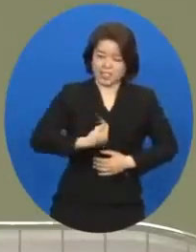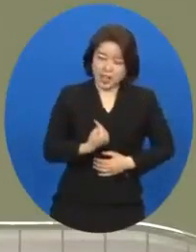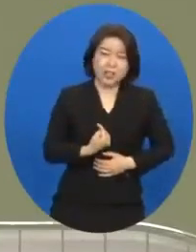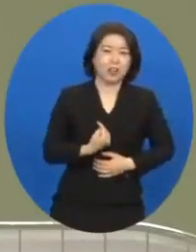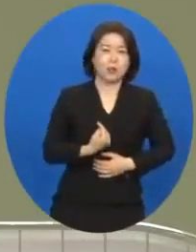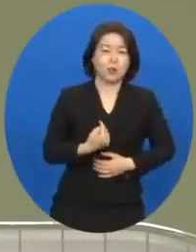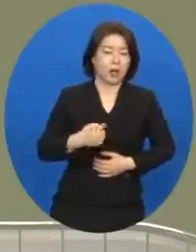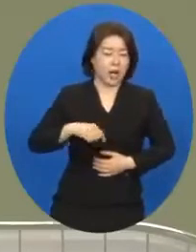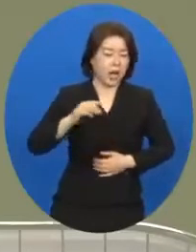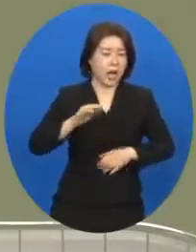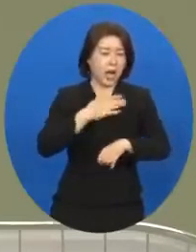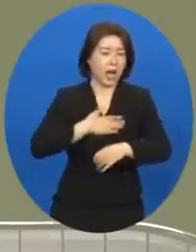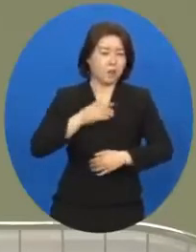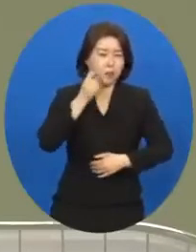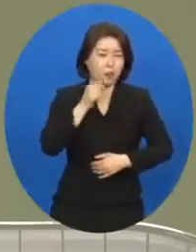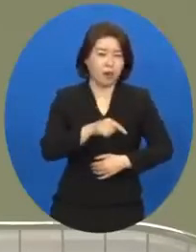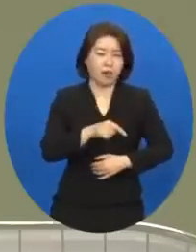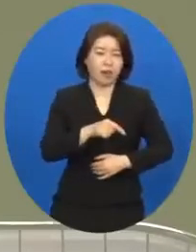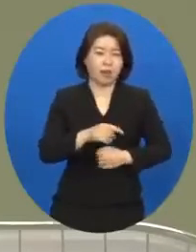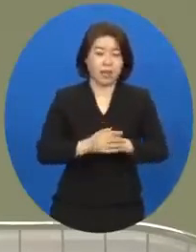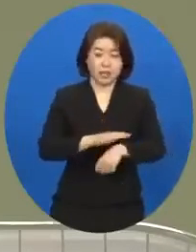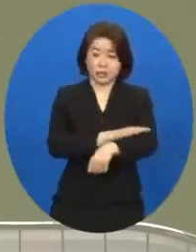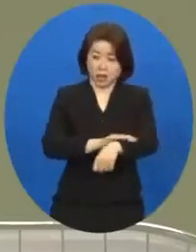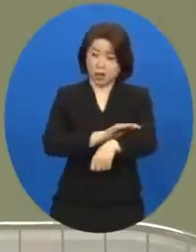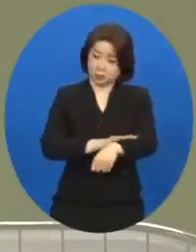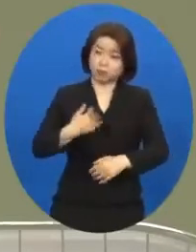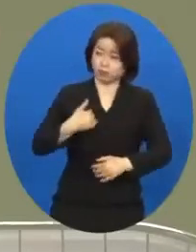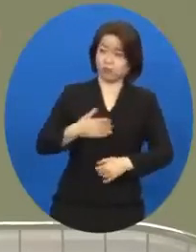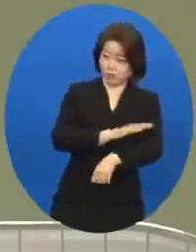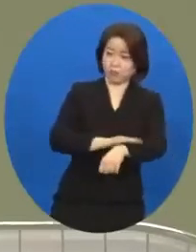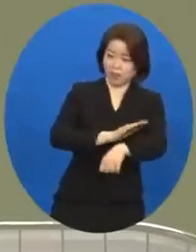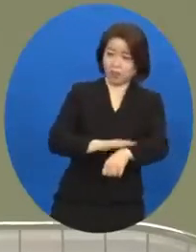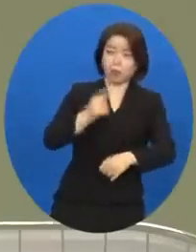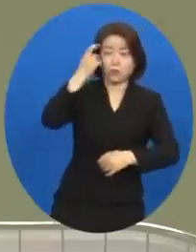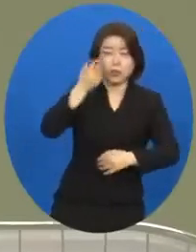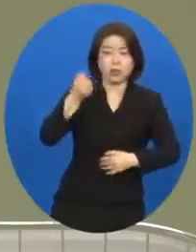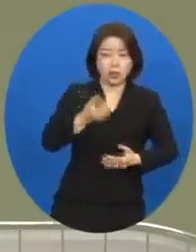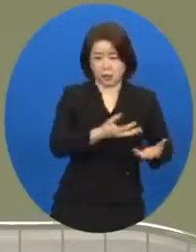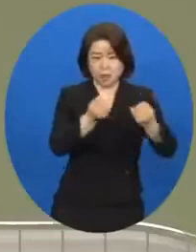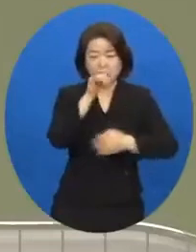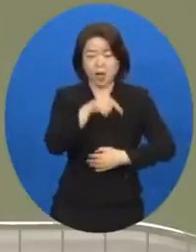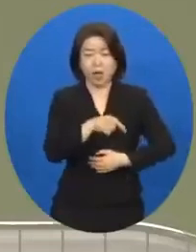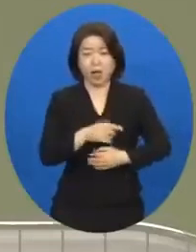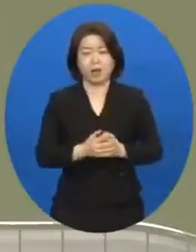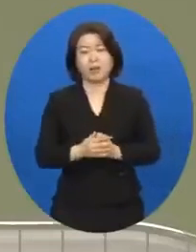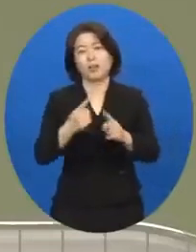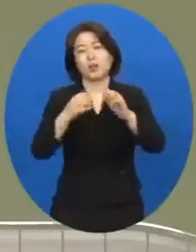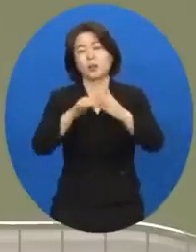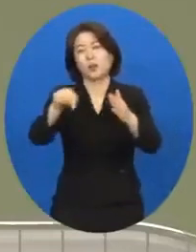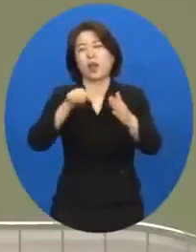못하는 겁니다. 자기가 잘하고 있다고 생각하는 분들도 있으셨어요. 교회 안에